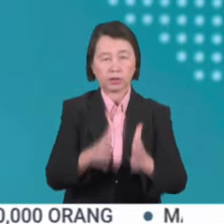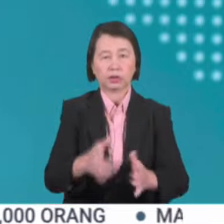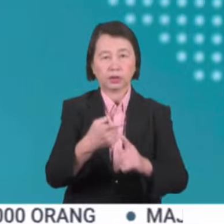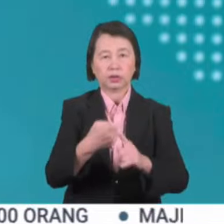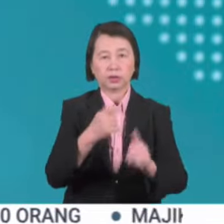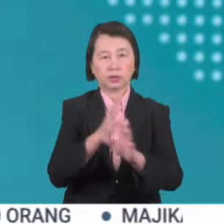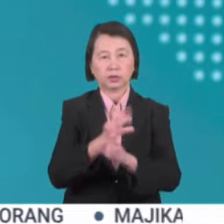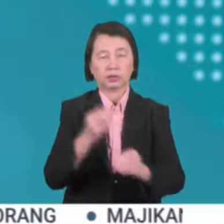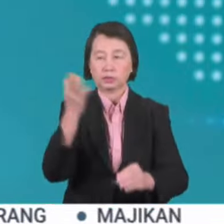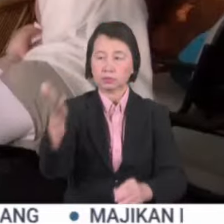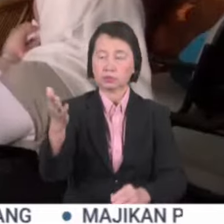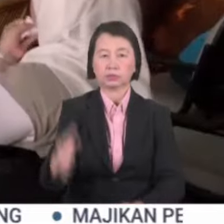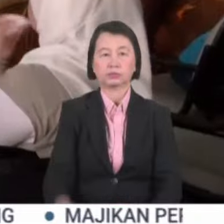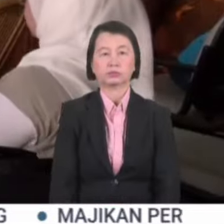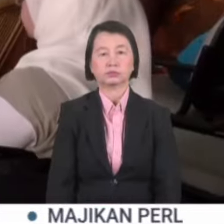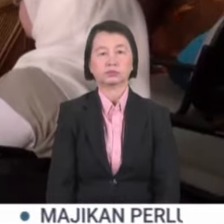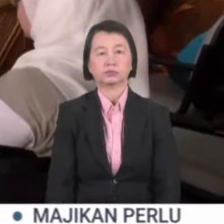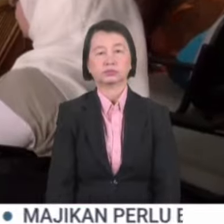Nuridayu Dahlan.